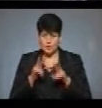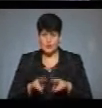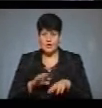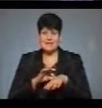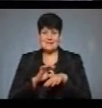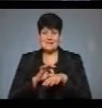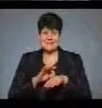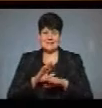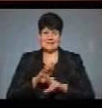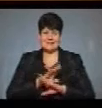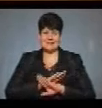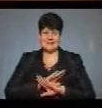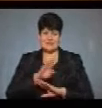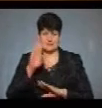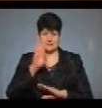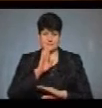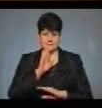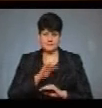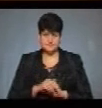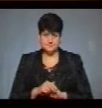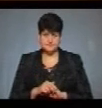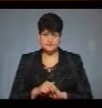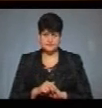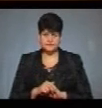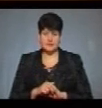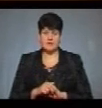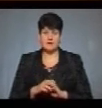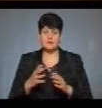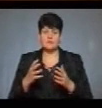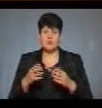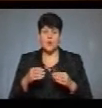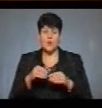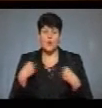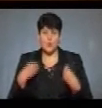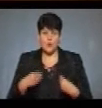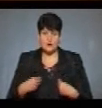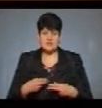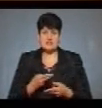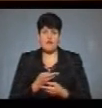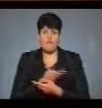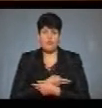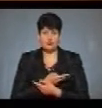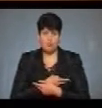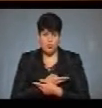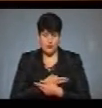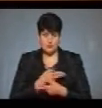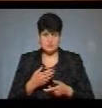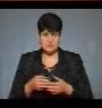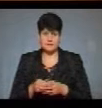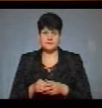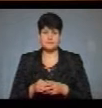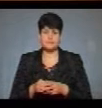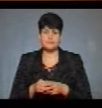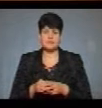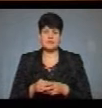Тетяни Підвашецької. Вилучено під час огляду одяг, а саме чорна футболка із бавовняної тканини із речовиною бурого кольору